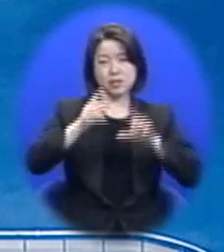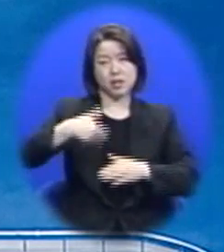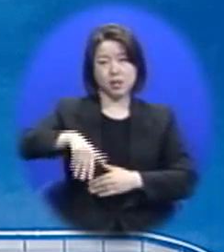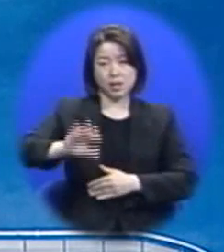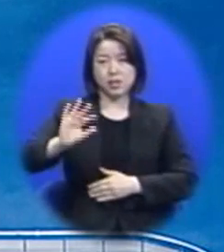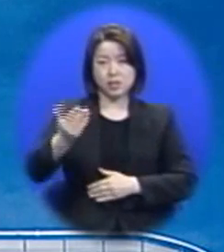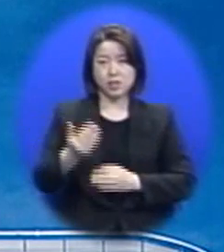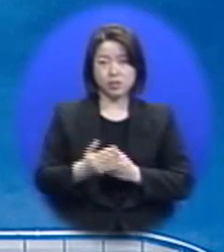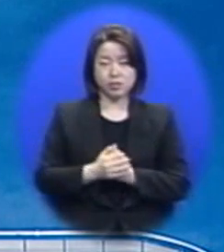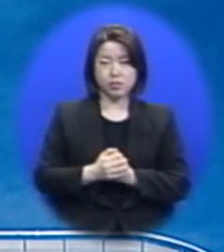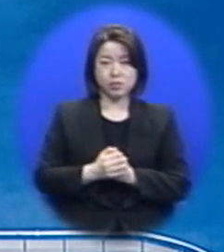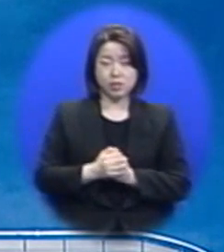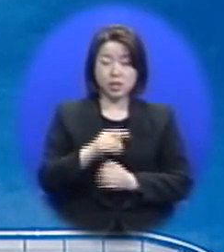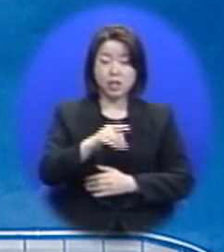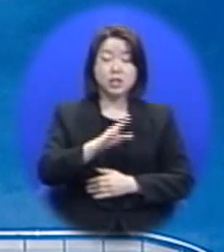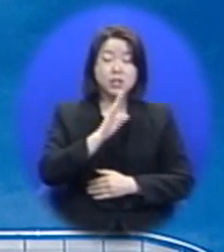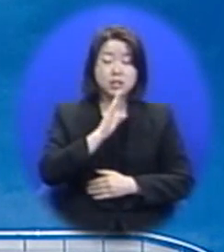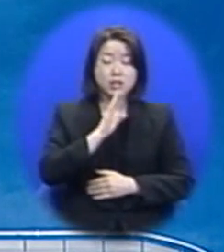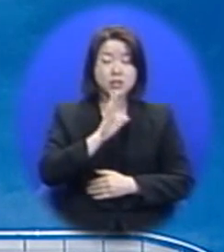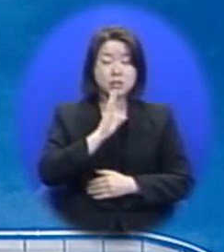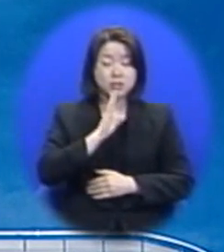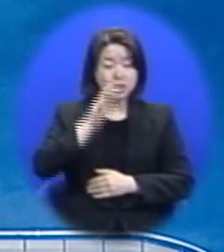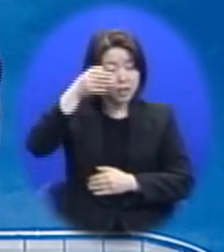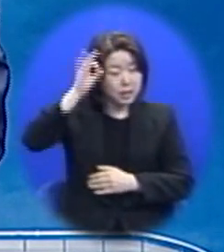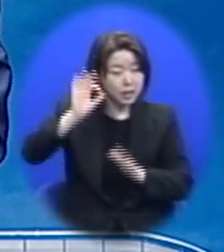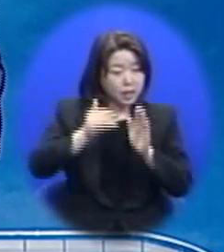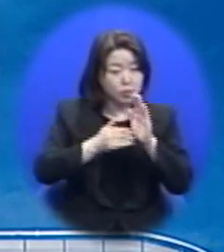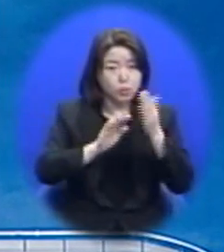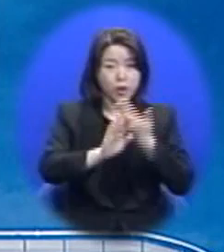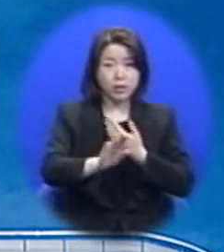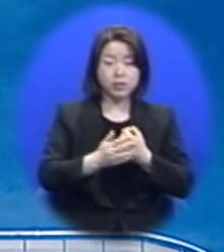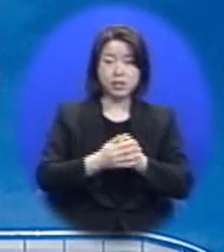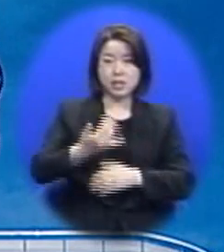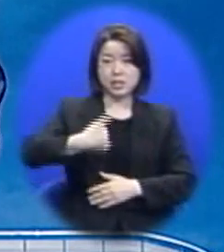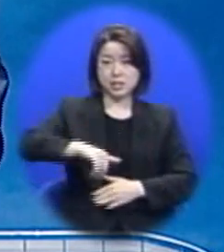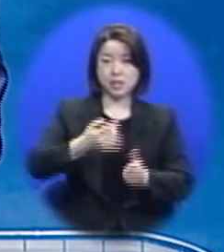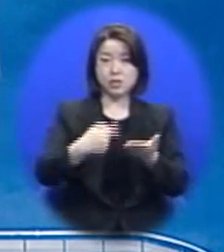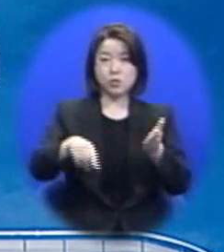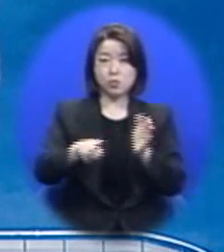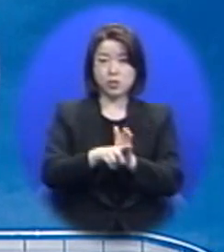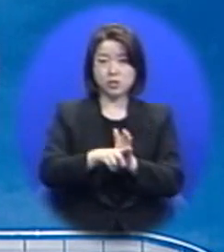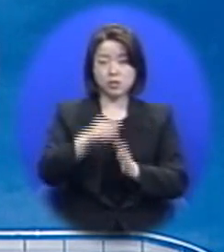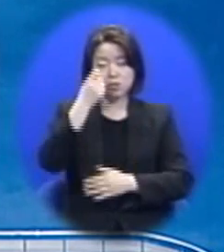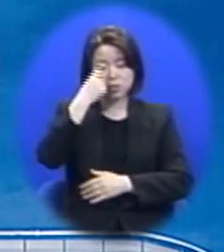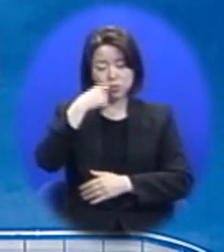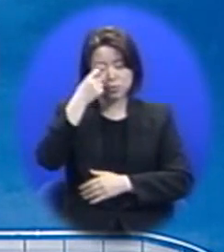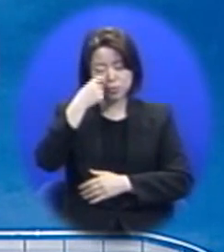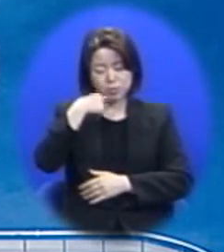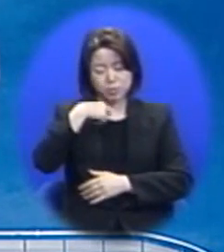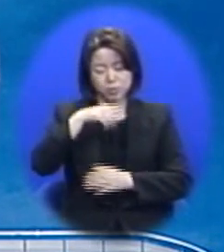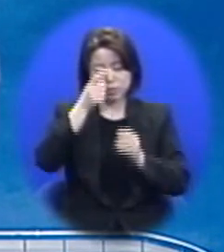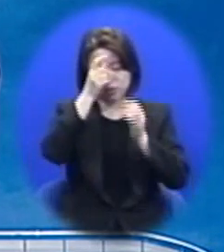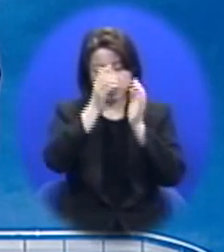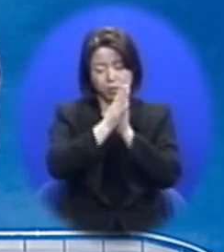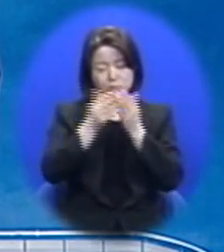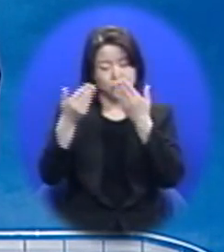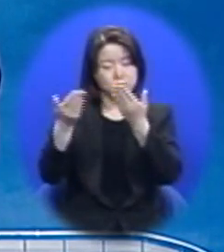사실을 진짜 깨닫고 나면 자녀들을 위해서 눈물로 기도가 되는 거죠.